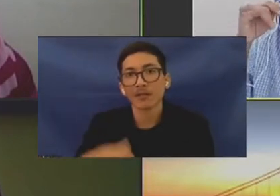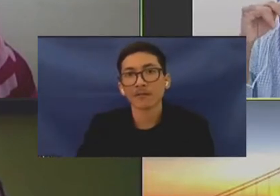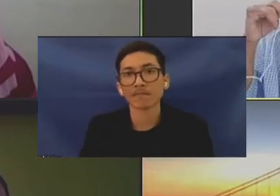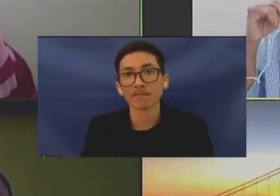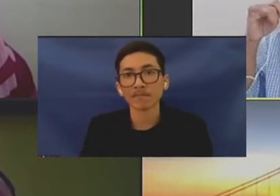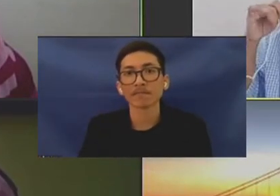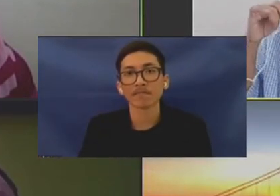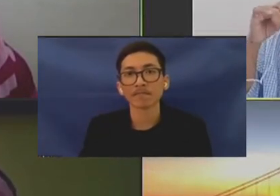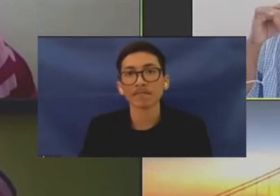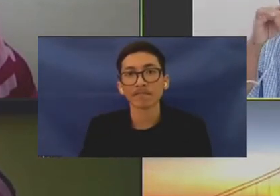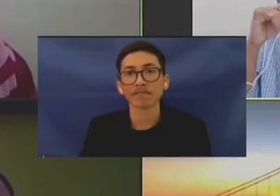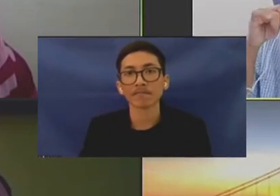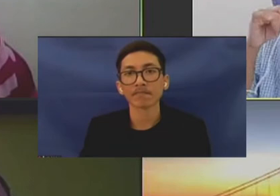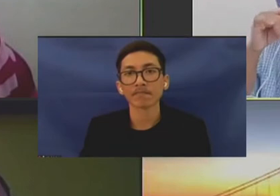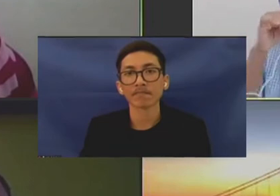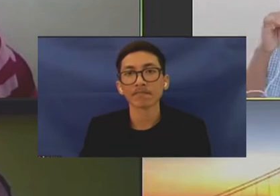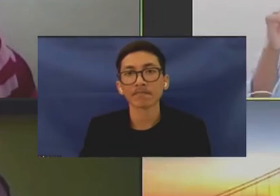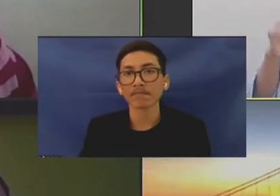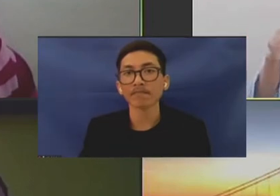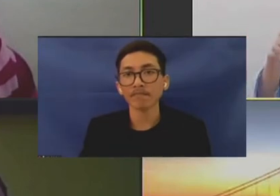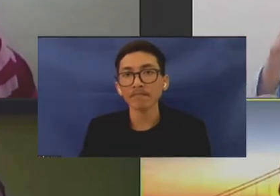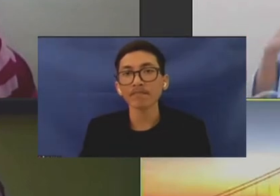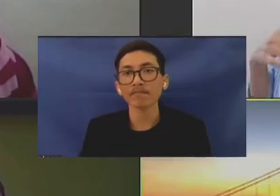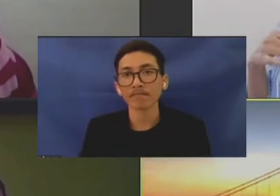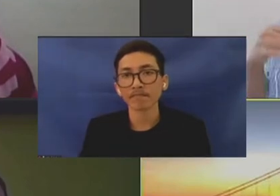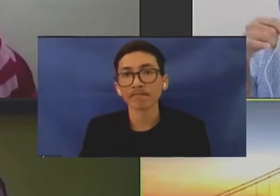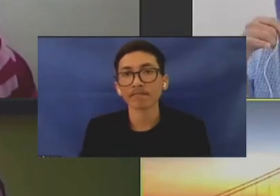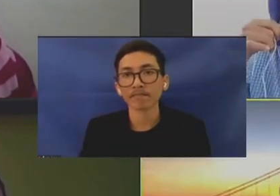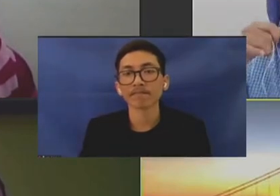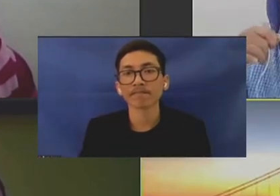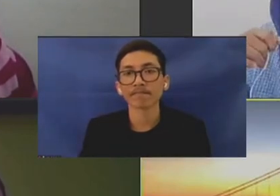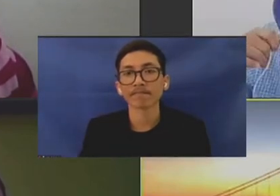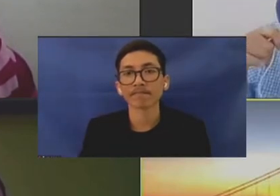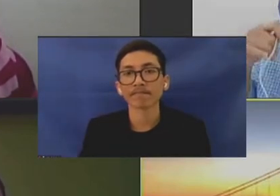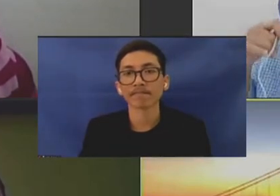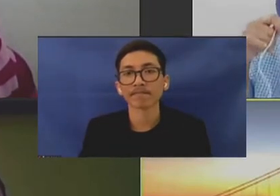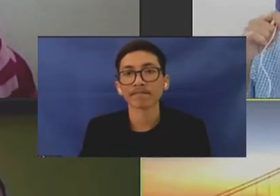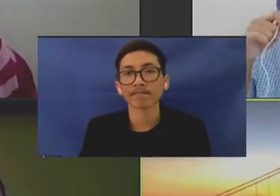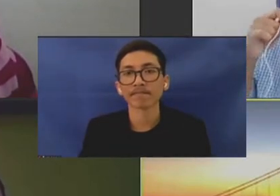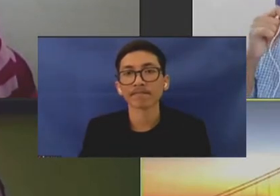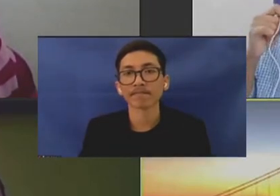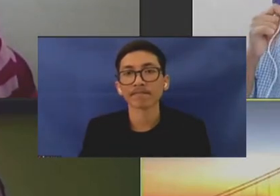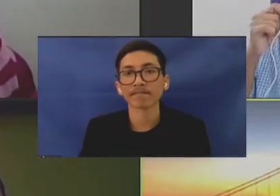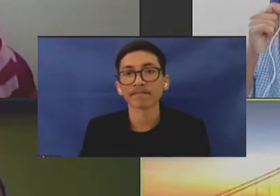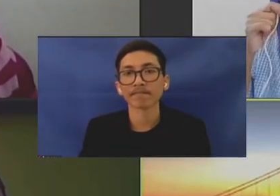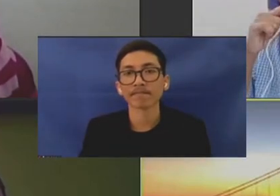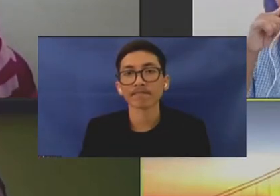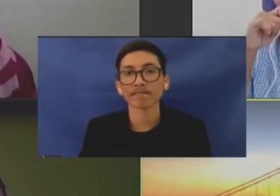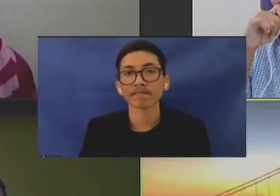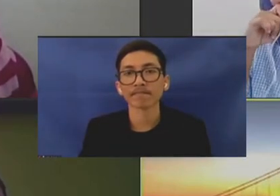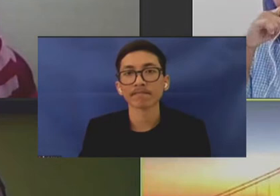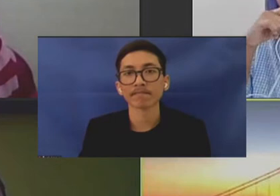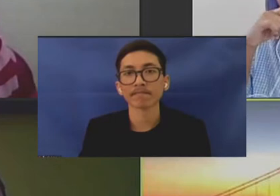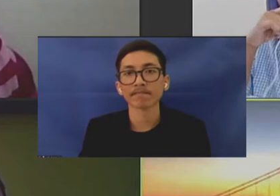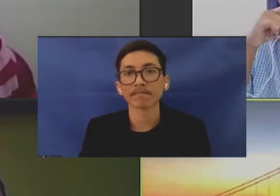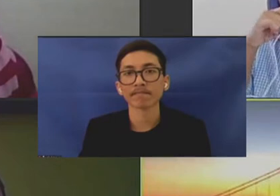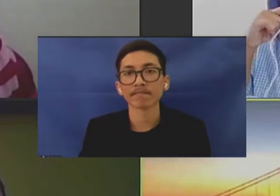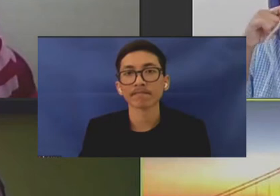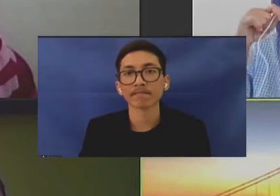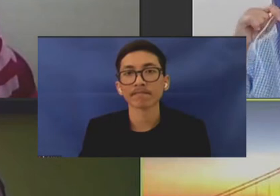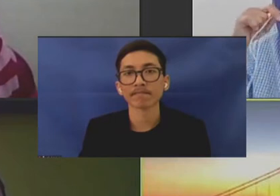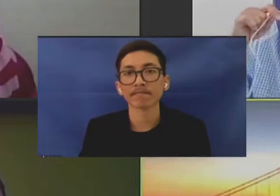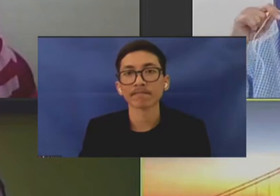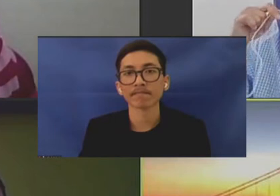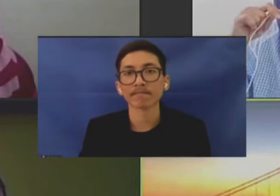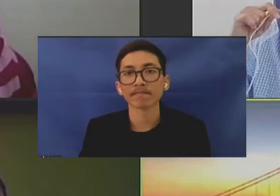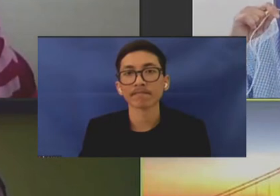gitu. Jadinya, itu. Berarti konsepnya aku tangkap ini lebih pada eksploratif ya, bagaimana ibu pun secara aktif dia mengenalkan berbagai